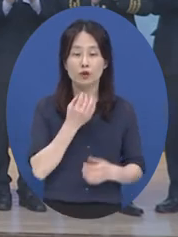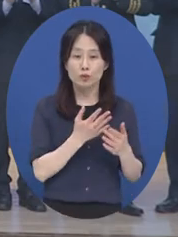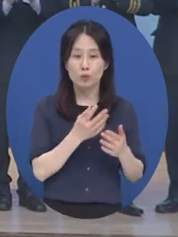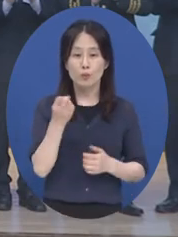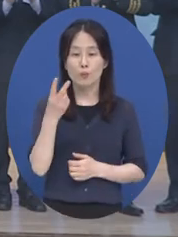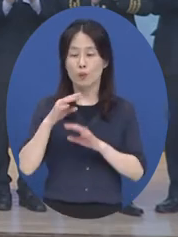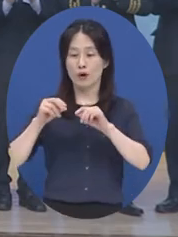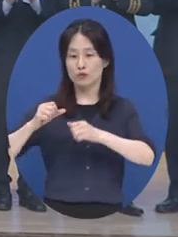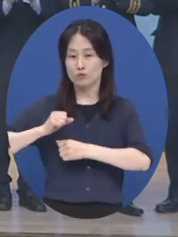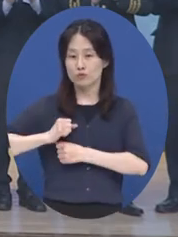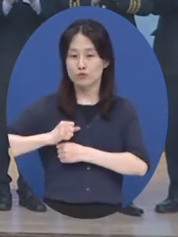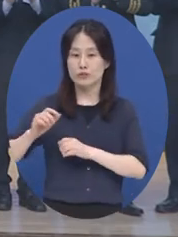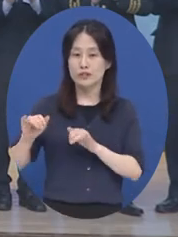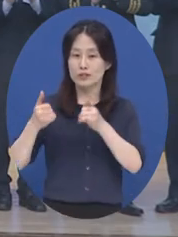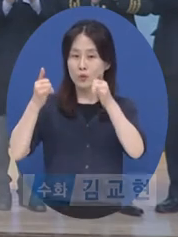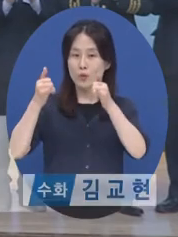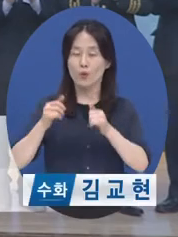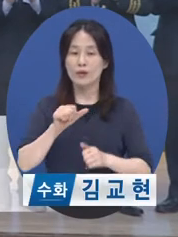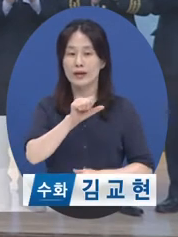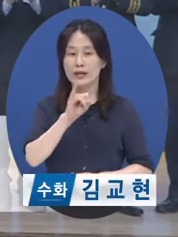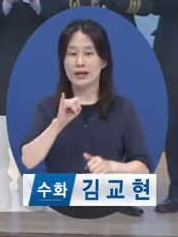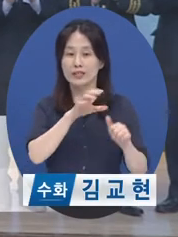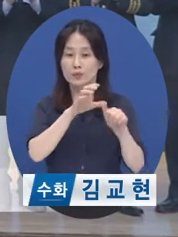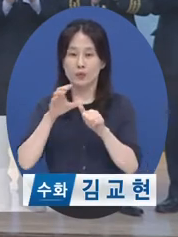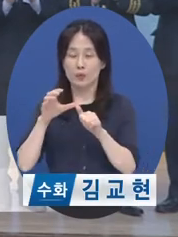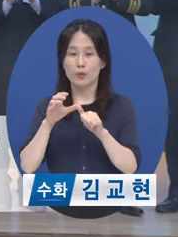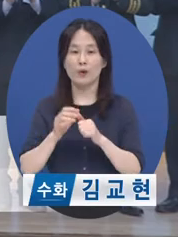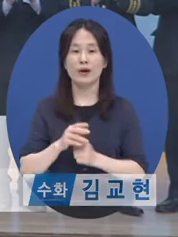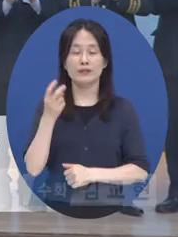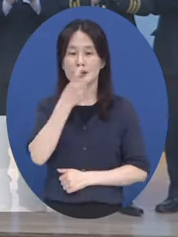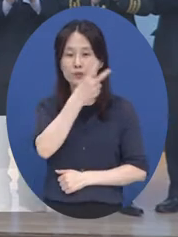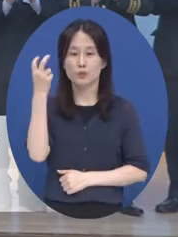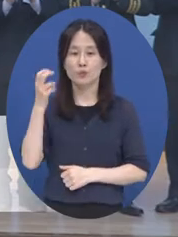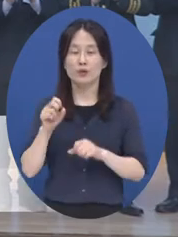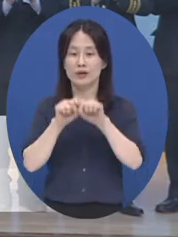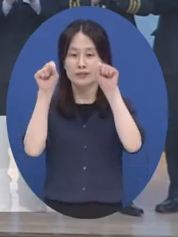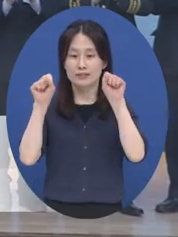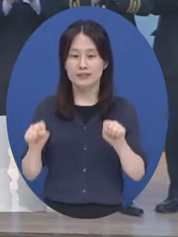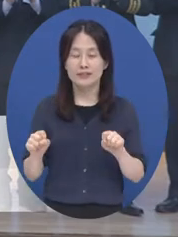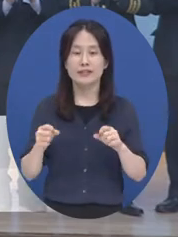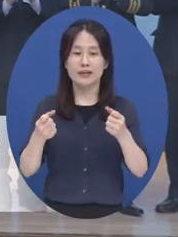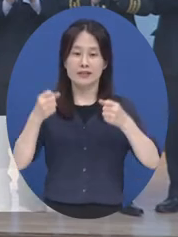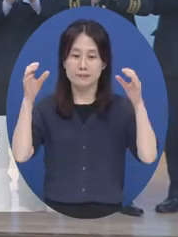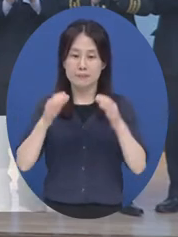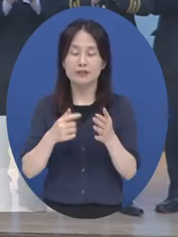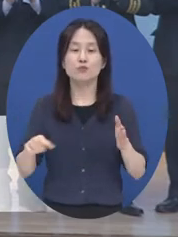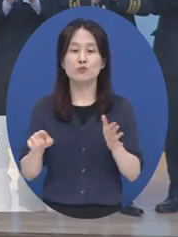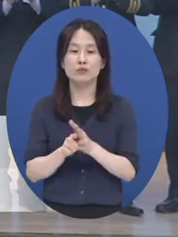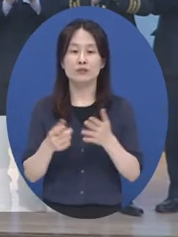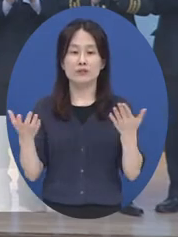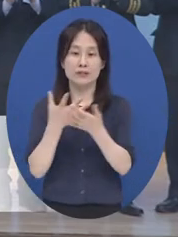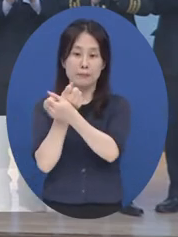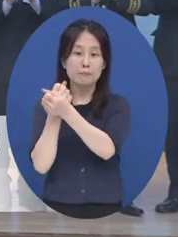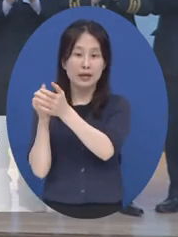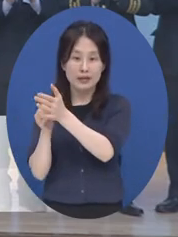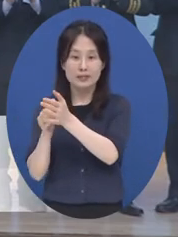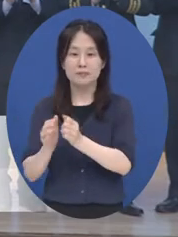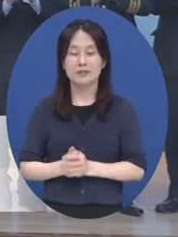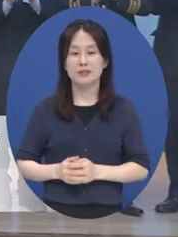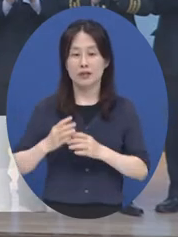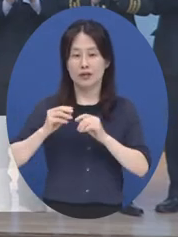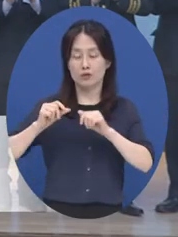경기도와 육군이 드론봇과 인공지능을 활용한 스마트 국방체계 구축에 힘을 모으기 위해 협약을 체결했습니다.